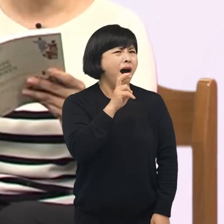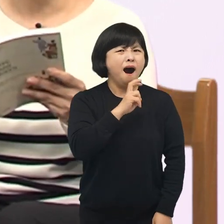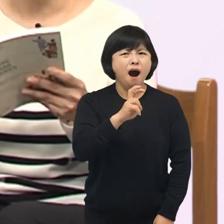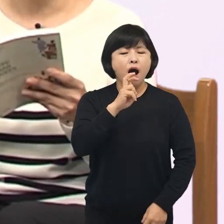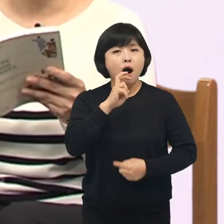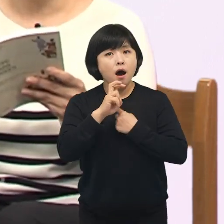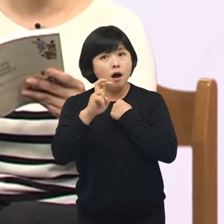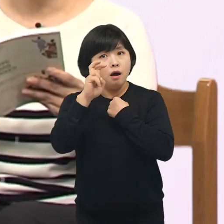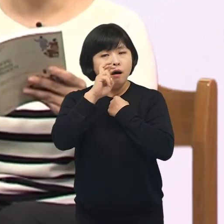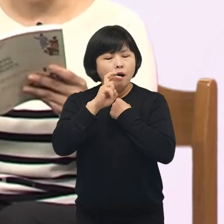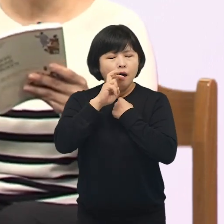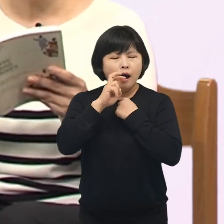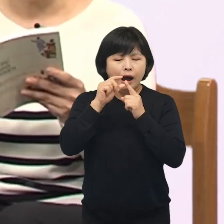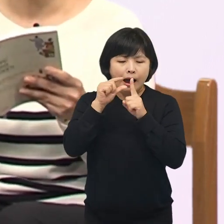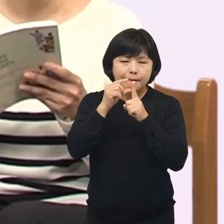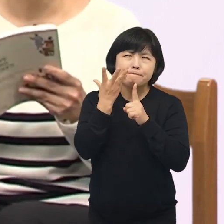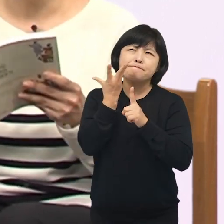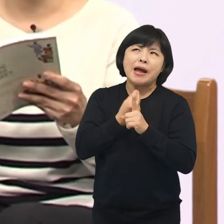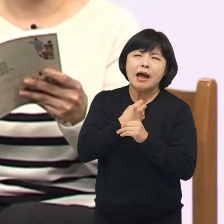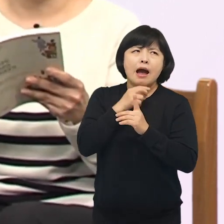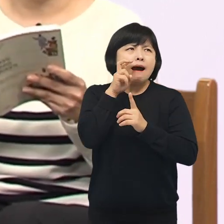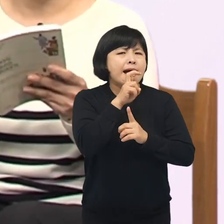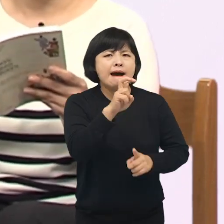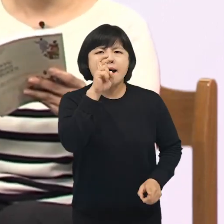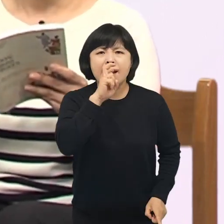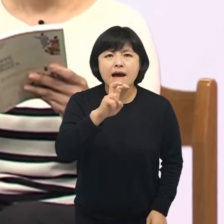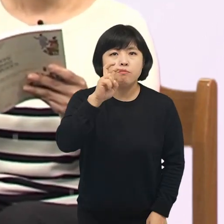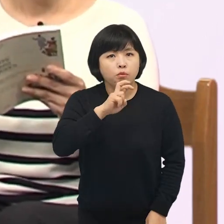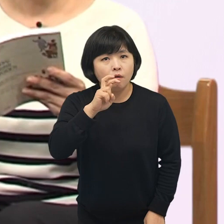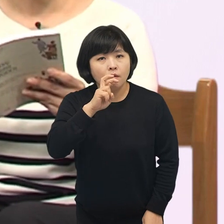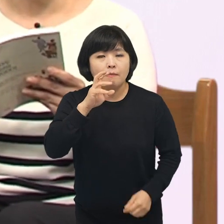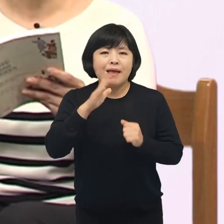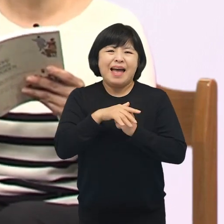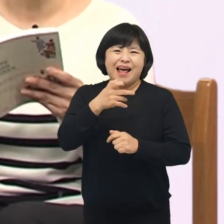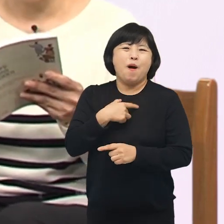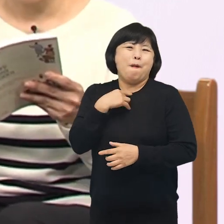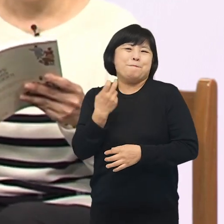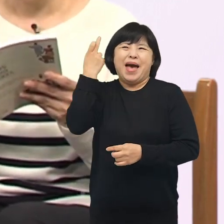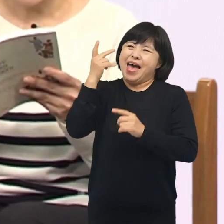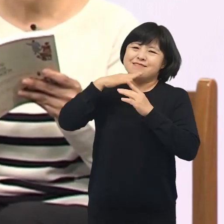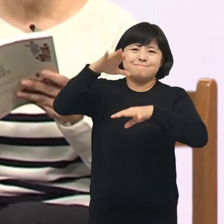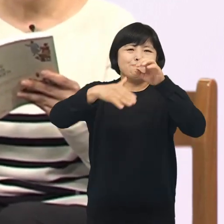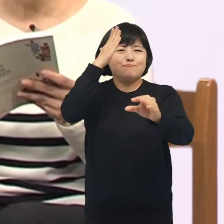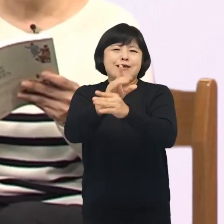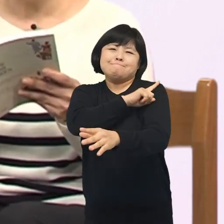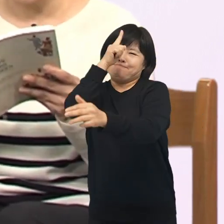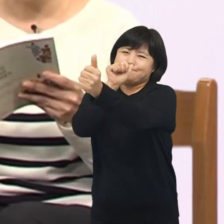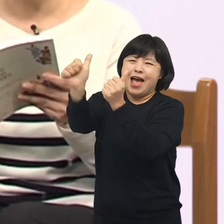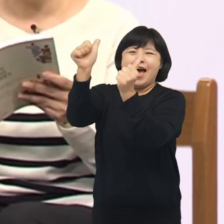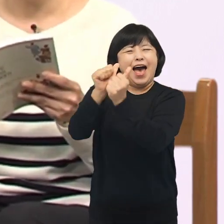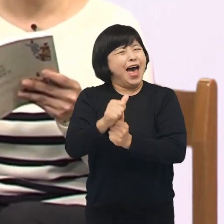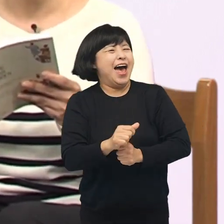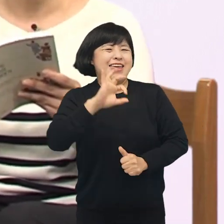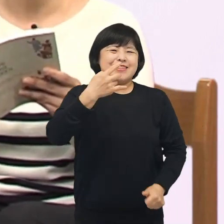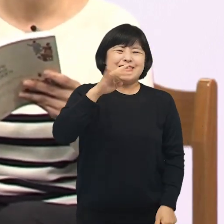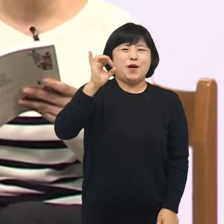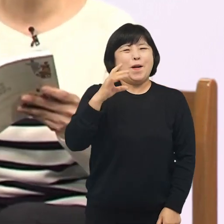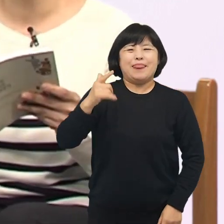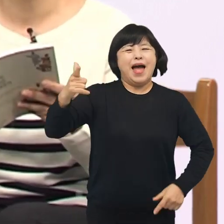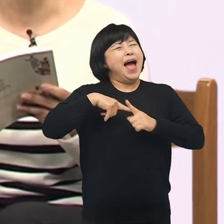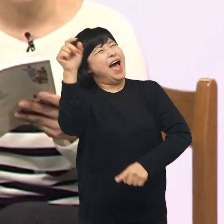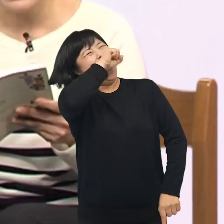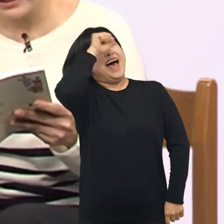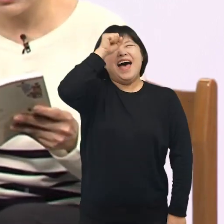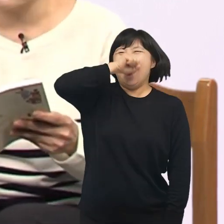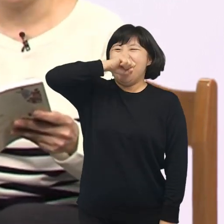것이 묻어나는데 그건 애정이 담긴 목소리였어. 카리가 자기 오빠, 마을 청년 중에서 가장 잘생긴